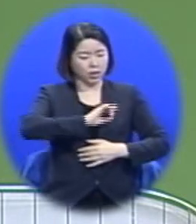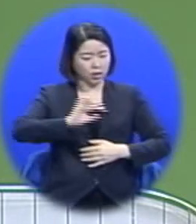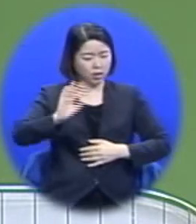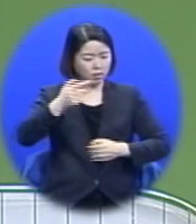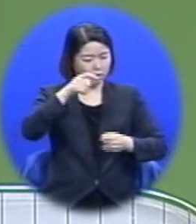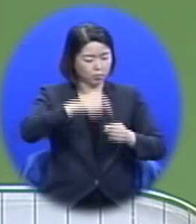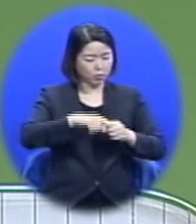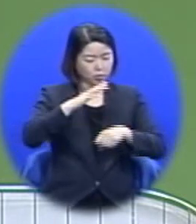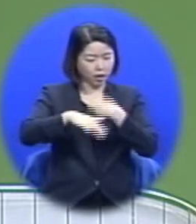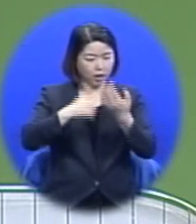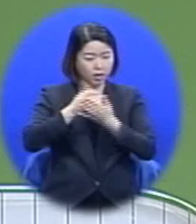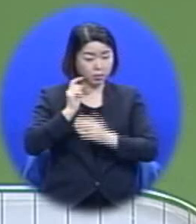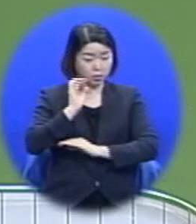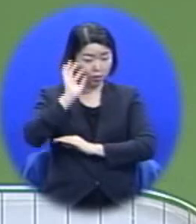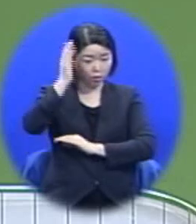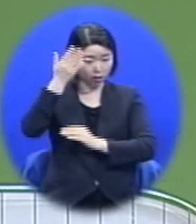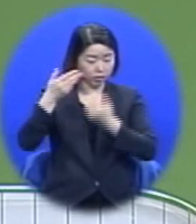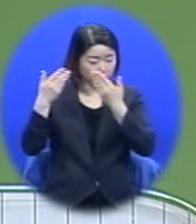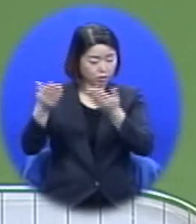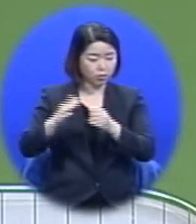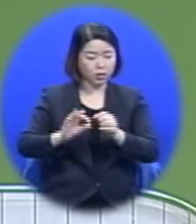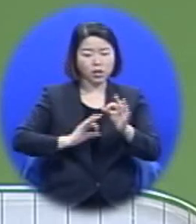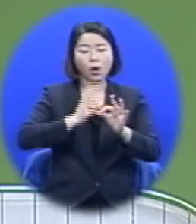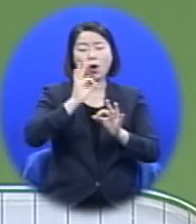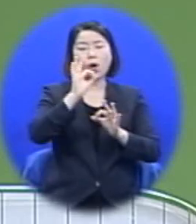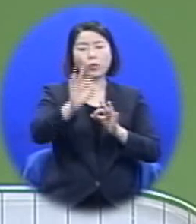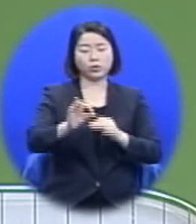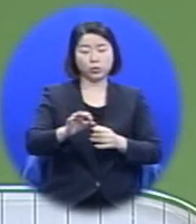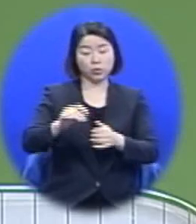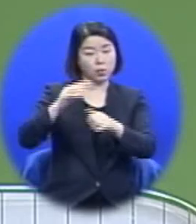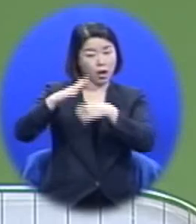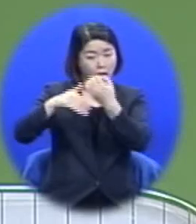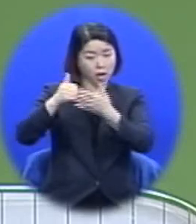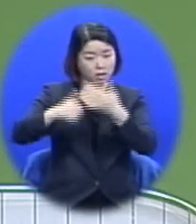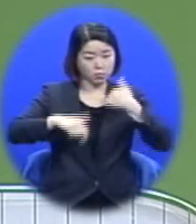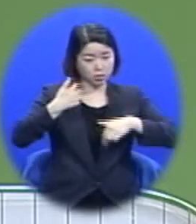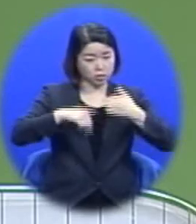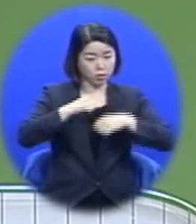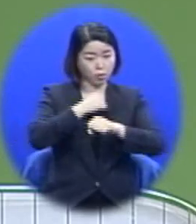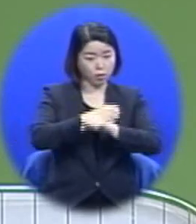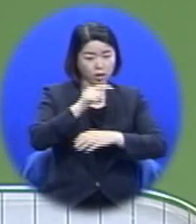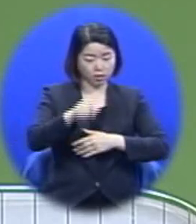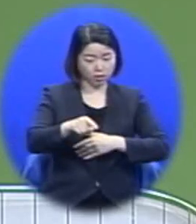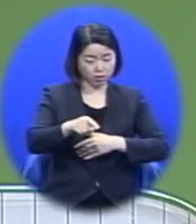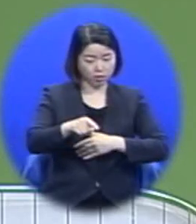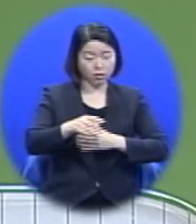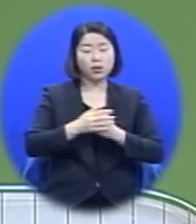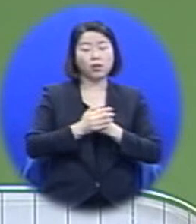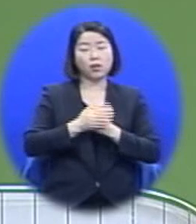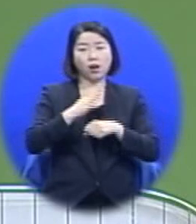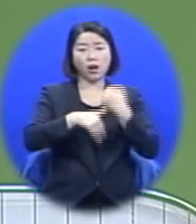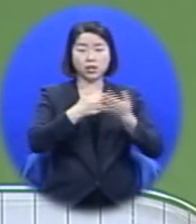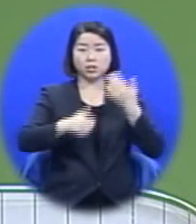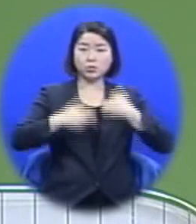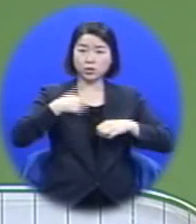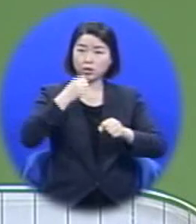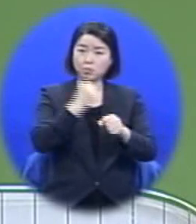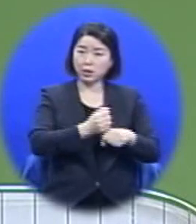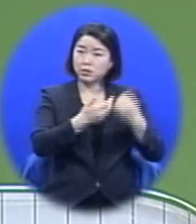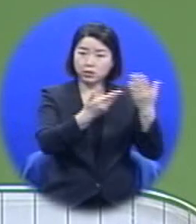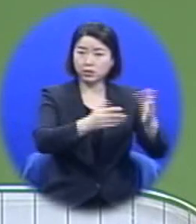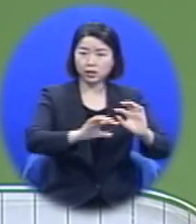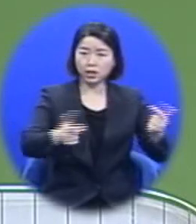영원토록 그를 즐거워하는 것이다 하나님을 즐겁게 해드리는 것이 아니고 하나님을